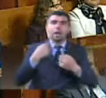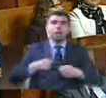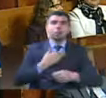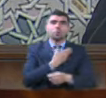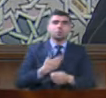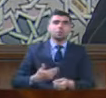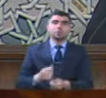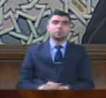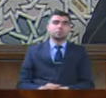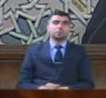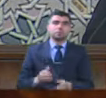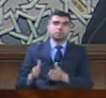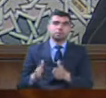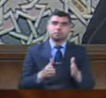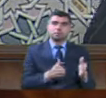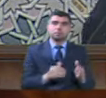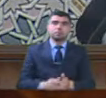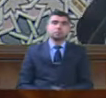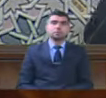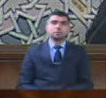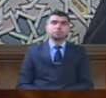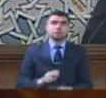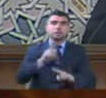شكرا سيد رئيس